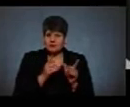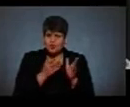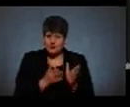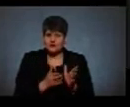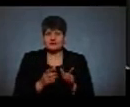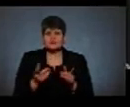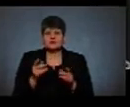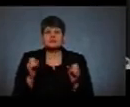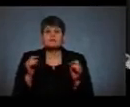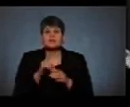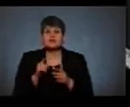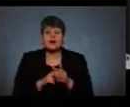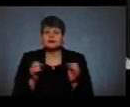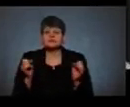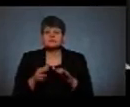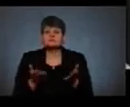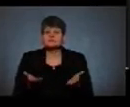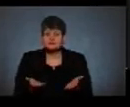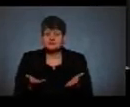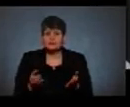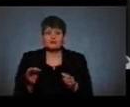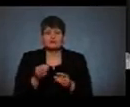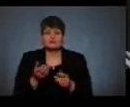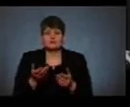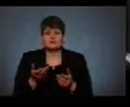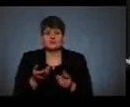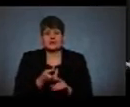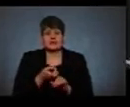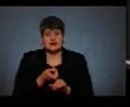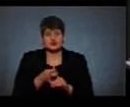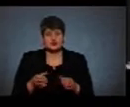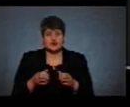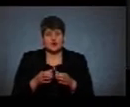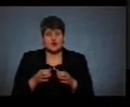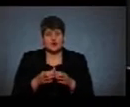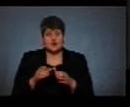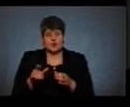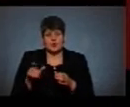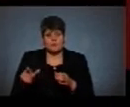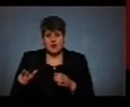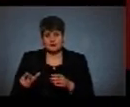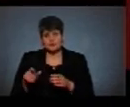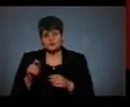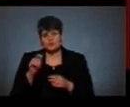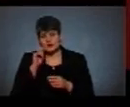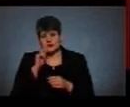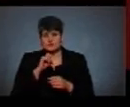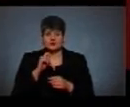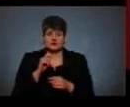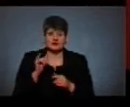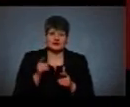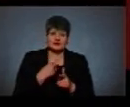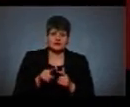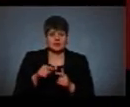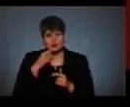збори збираються з питання приналежності громади до російської чи до української церкви, відбувається відкрите